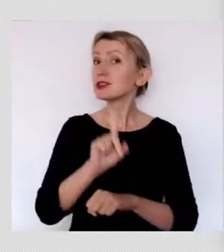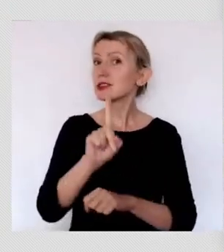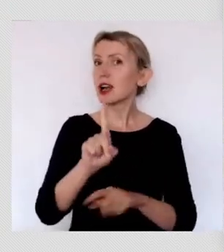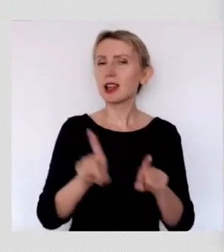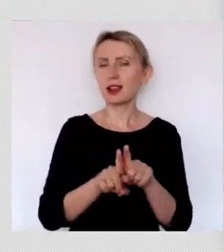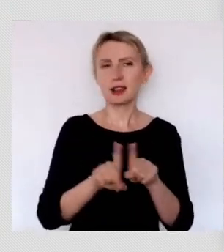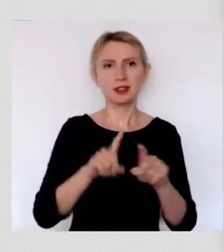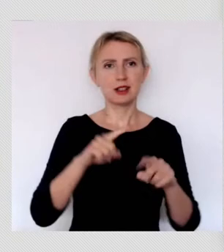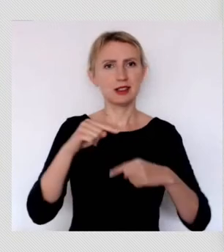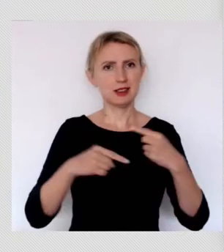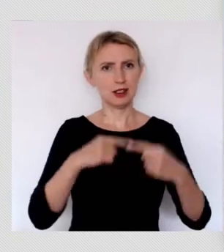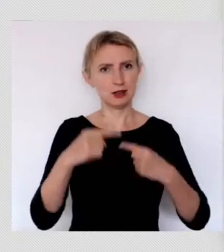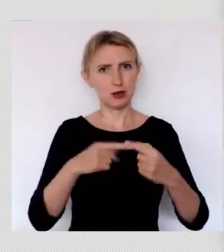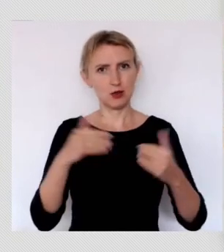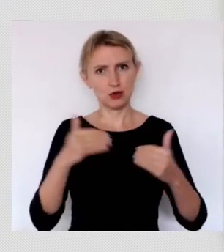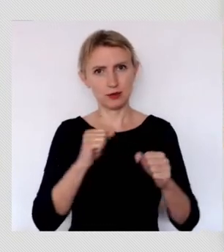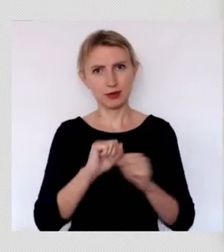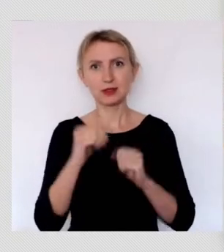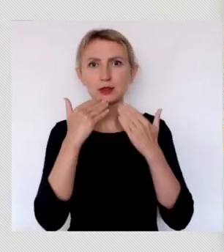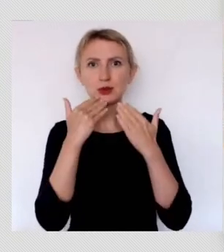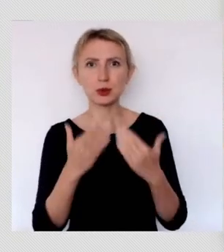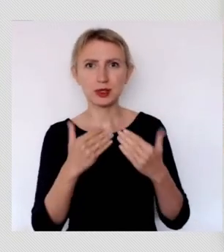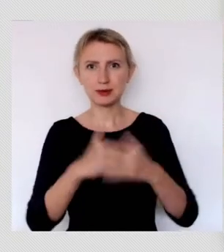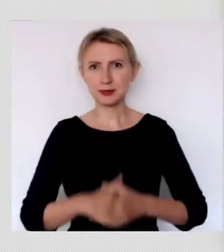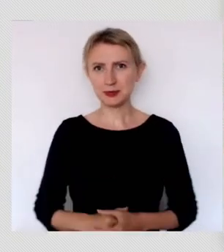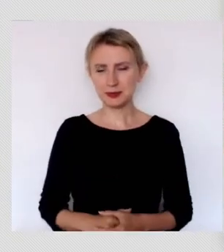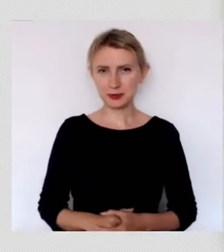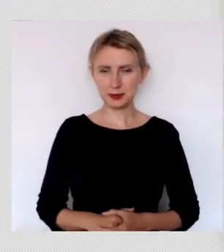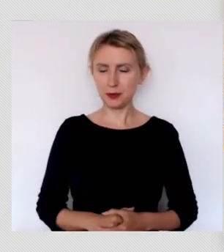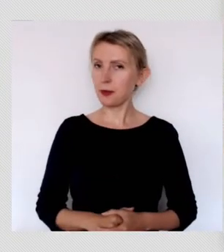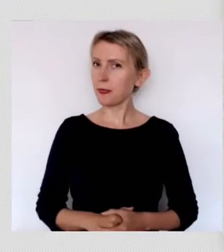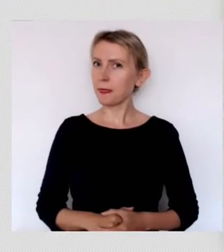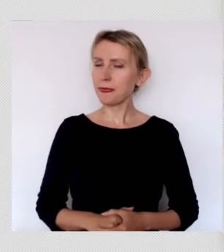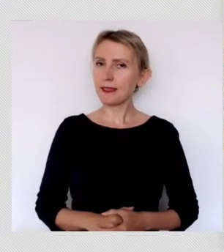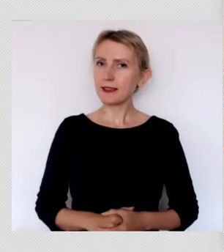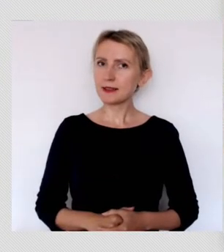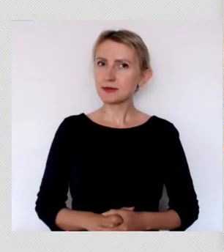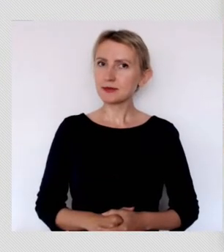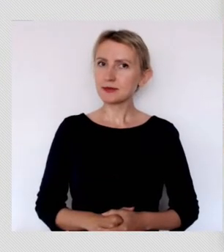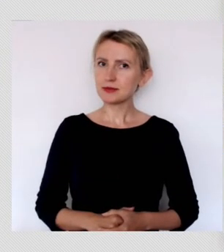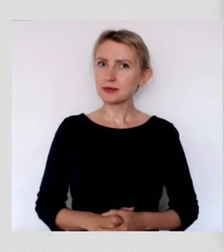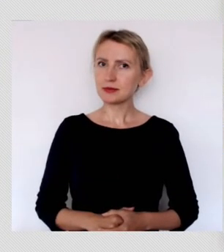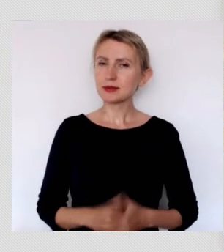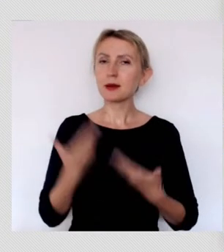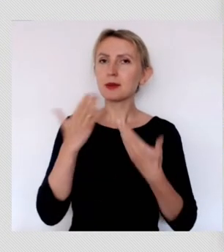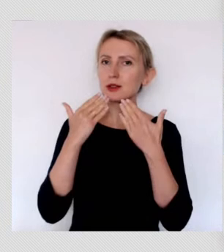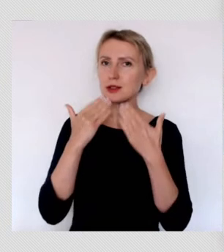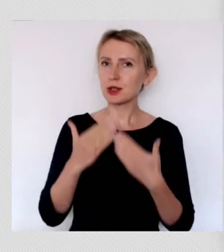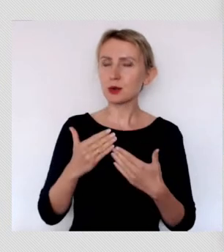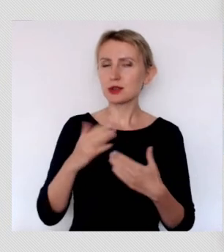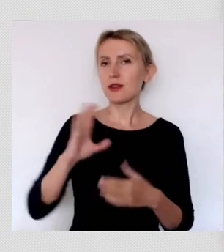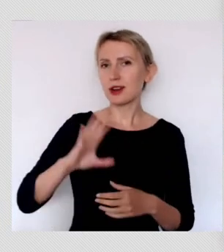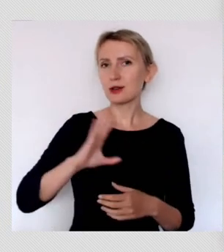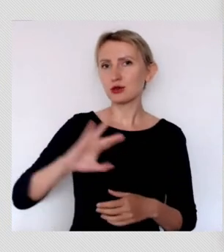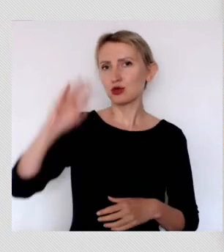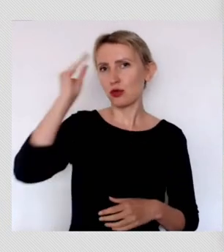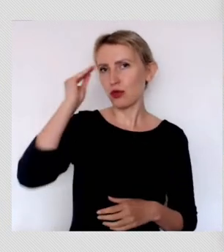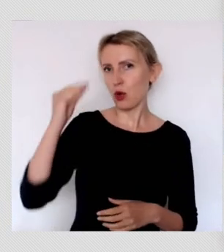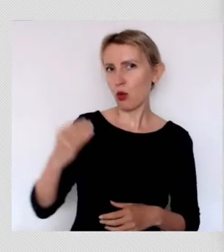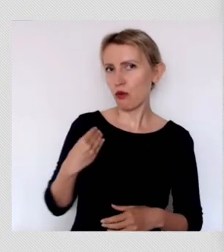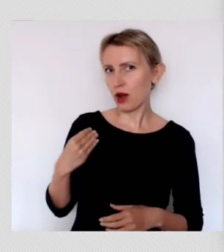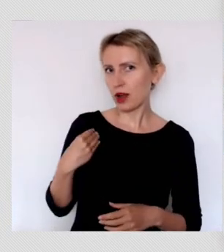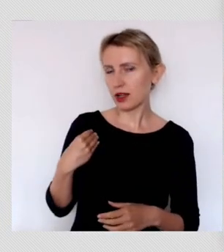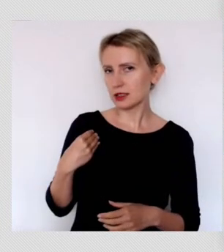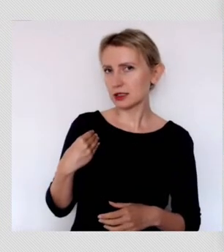legislacją powiązana. Dziękuję bardzo, przepraszam za tak. Bardzo dziękuję i bardzo dziękuję za cenne uwagi, zwłaszcza na